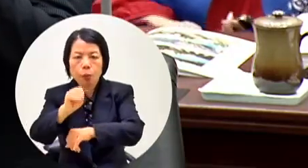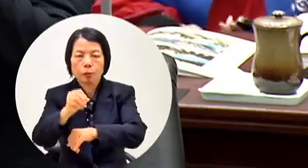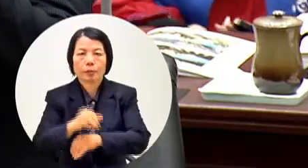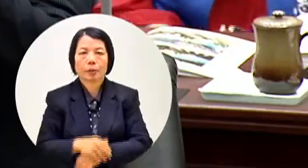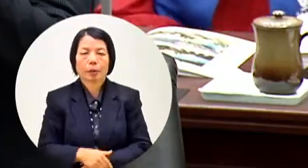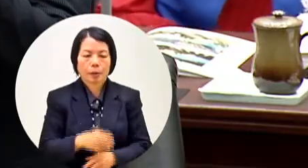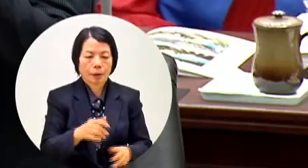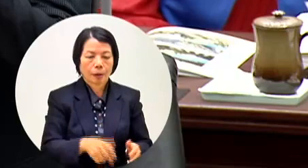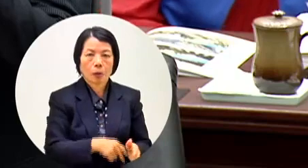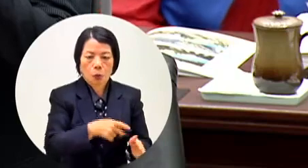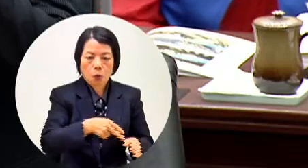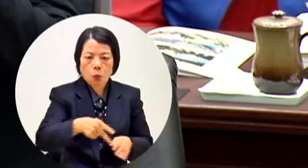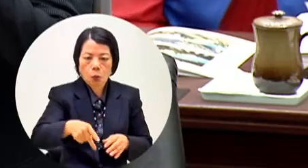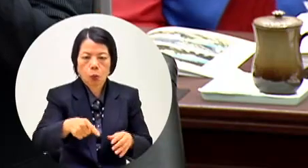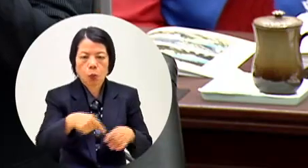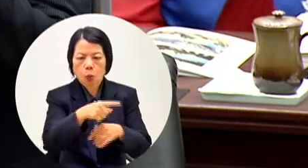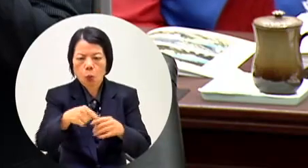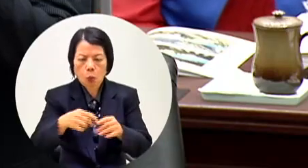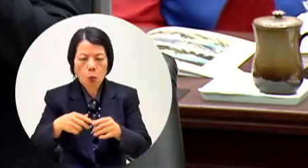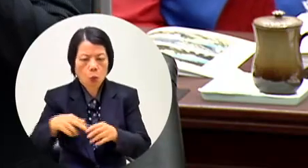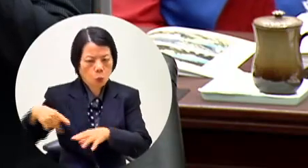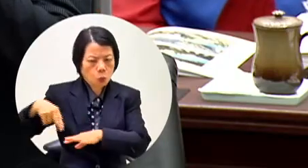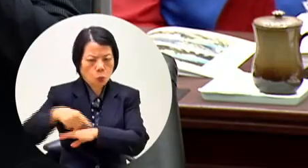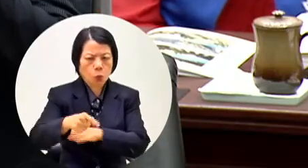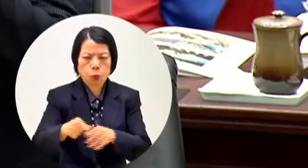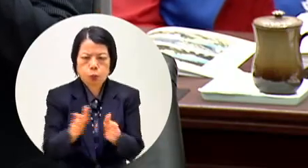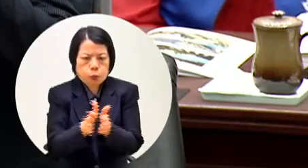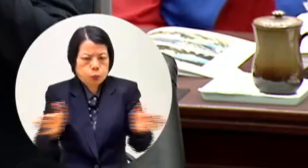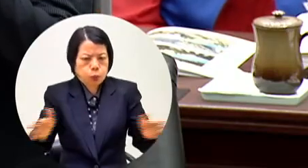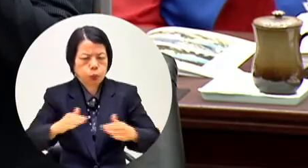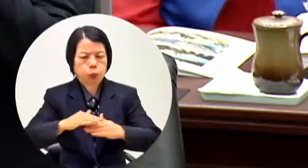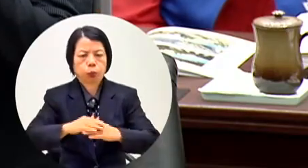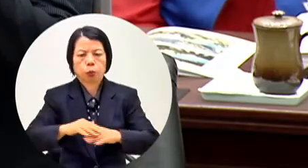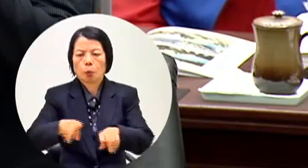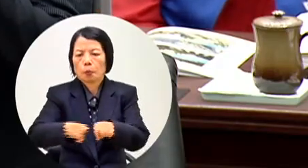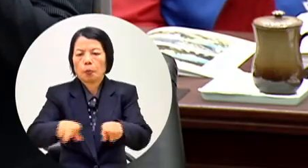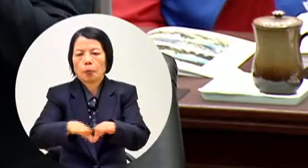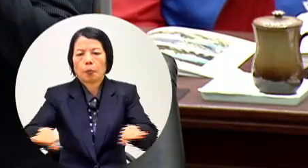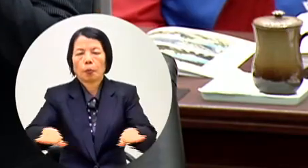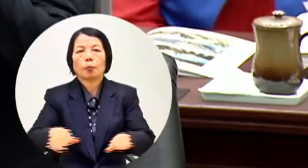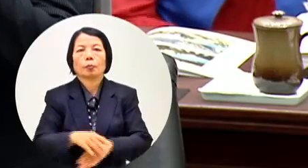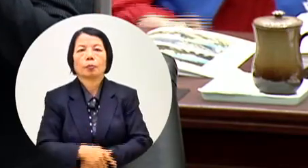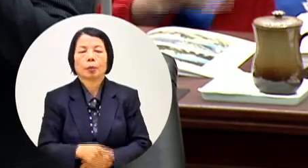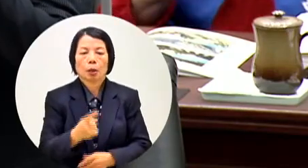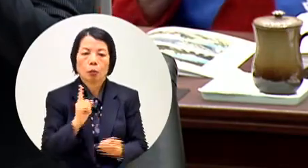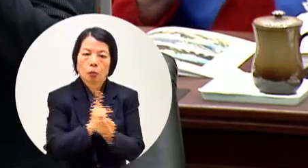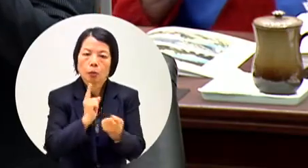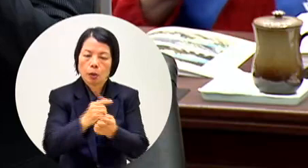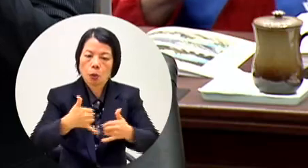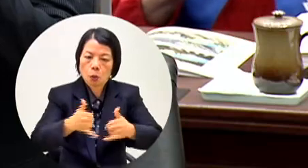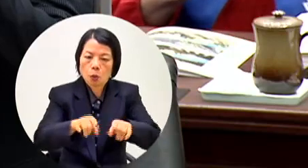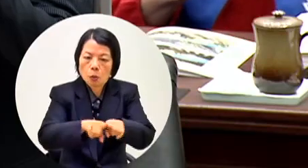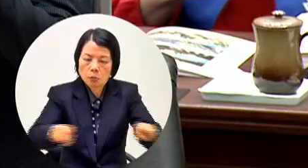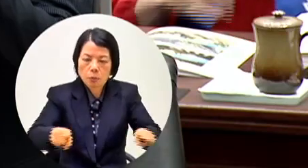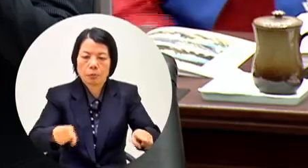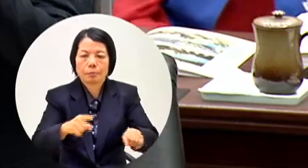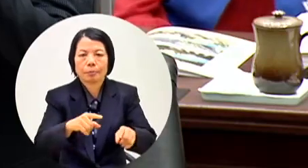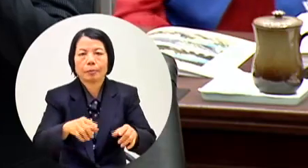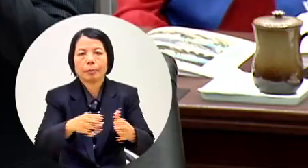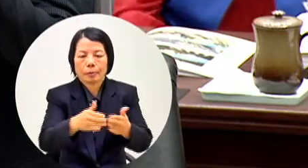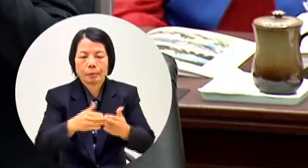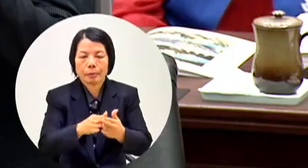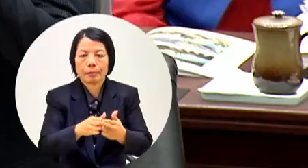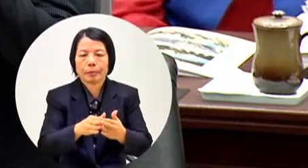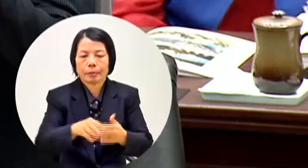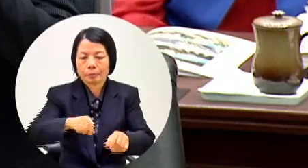人行道非常的宽阔，而且很平整。我们知道韩市长把路平当作是施政的一个重点，那我们也觉